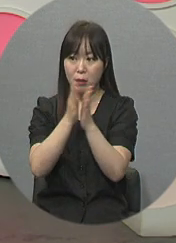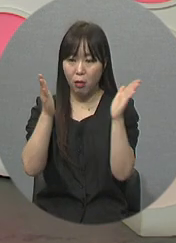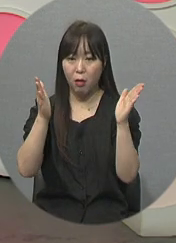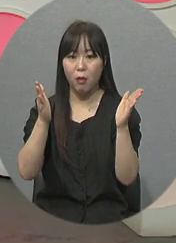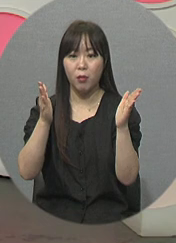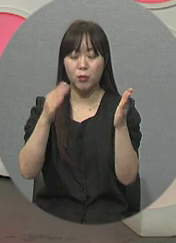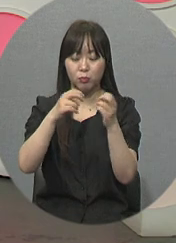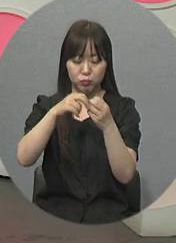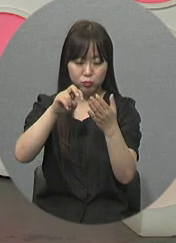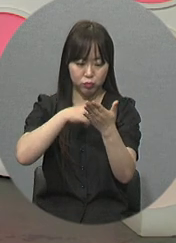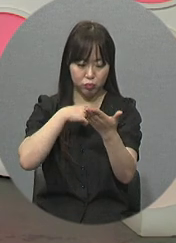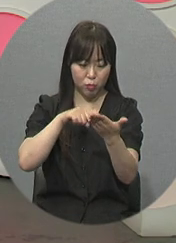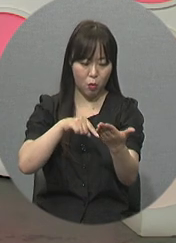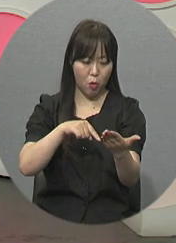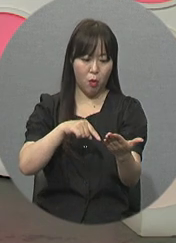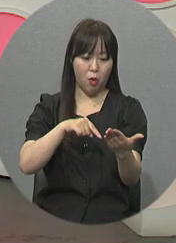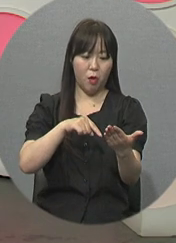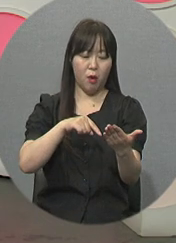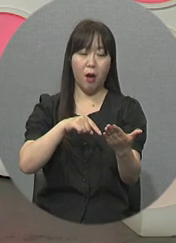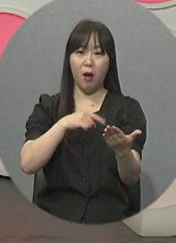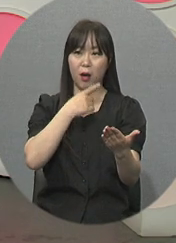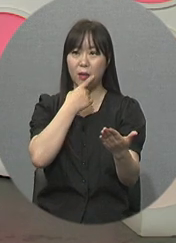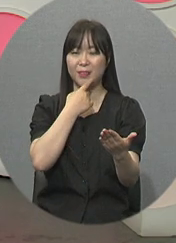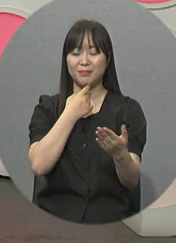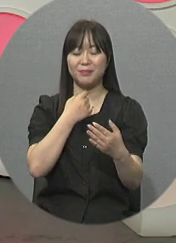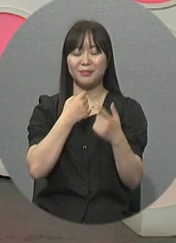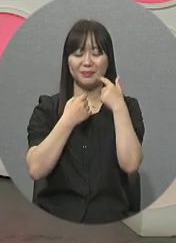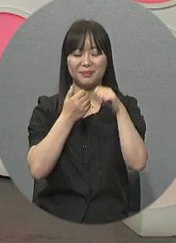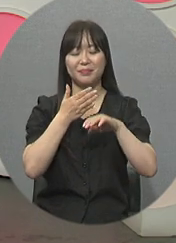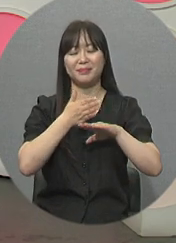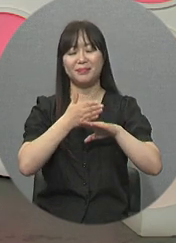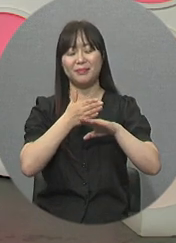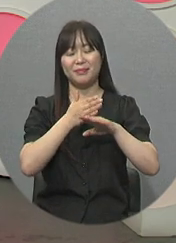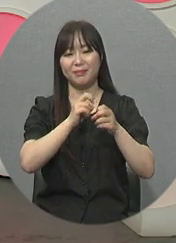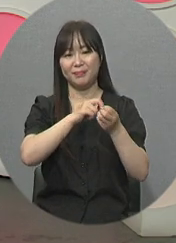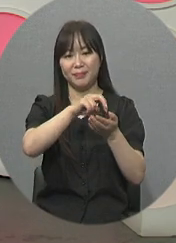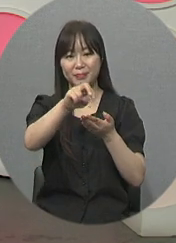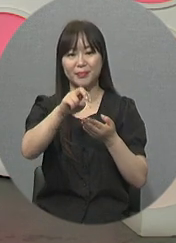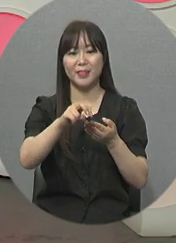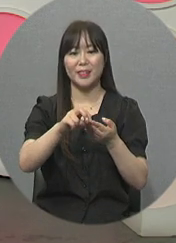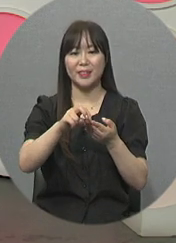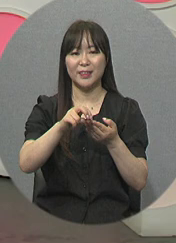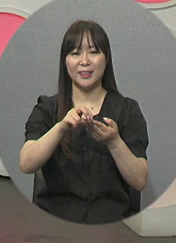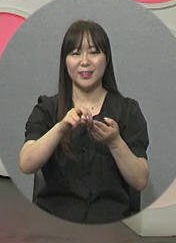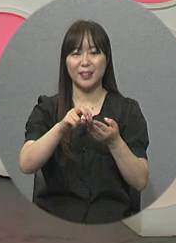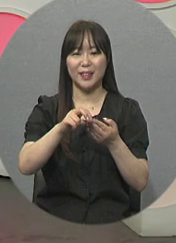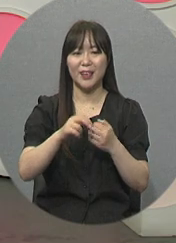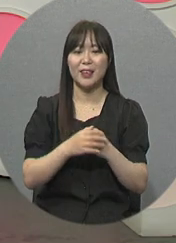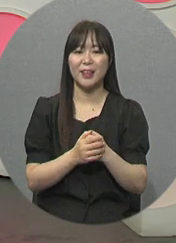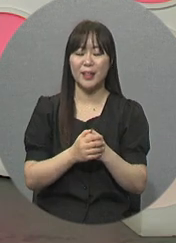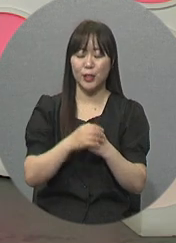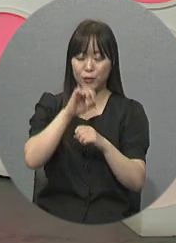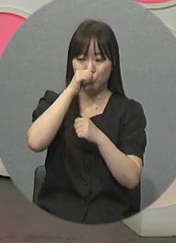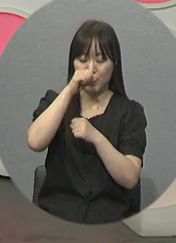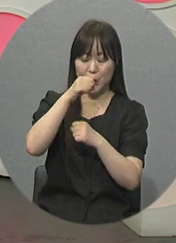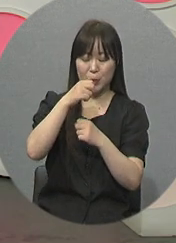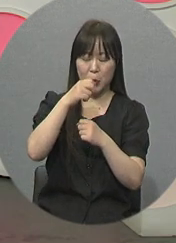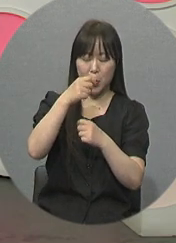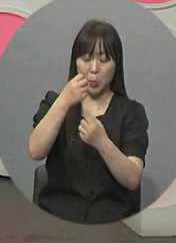메시지가 도착해 저는 냉큼 고마워요 인사하고 새 구두가 오기를